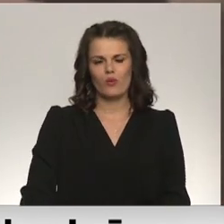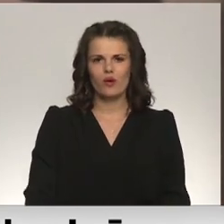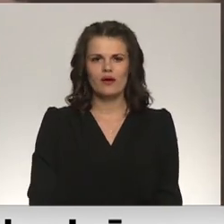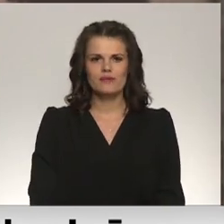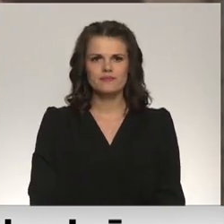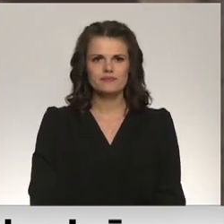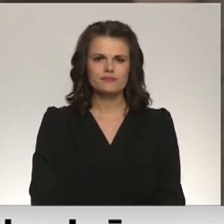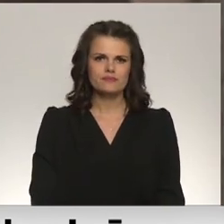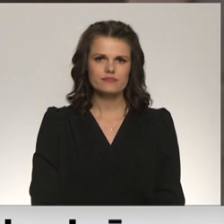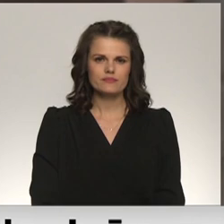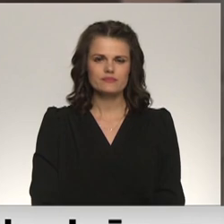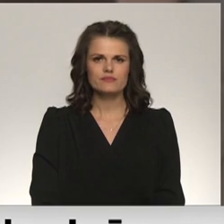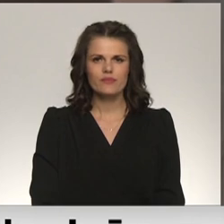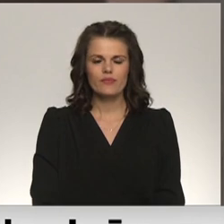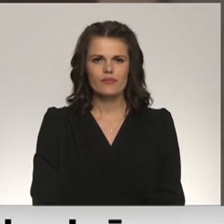козацького